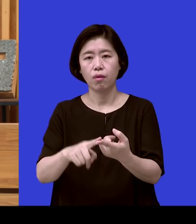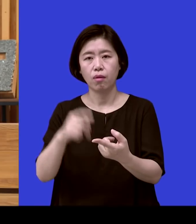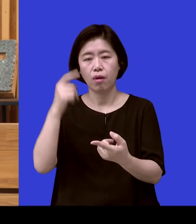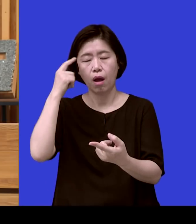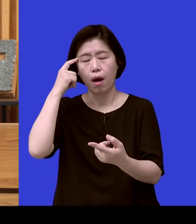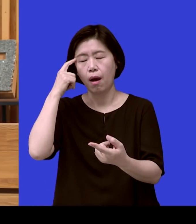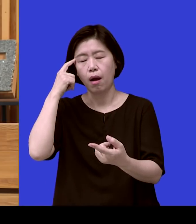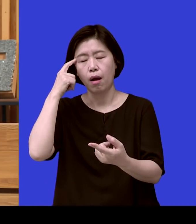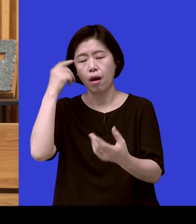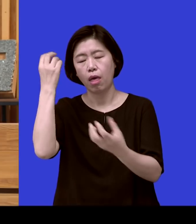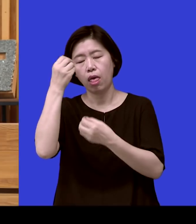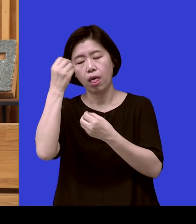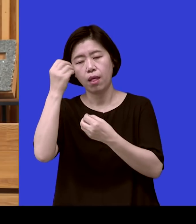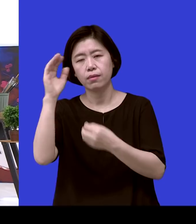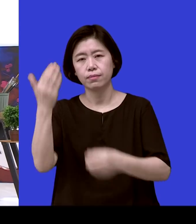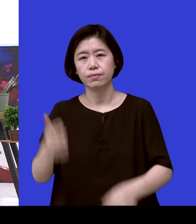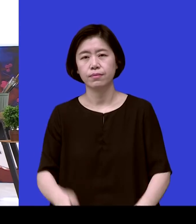거예요.